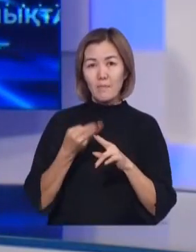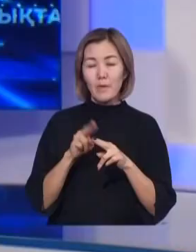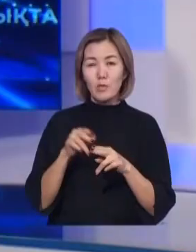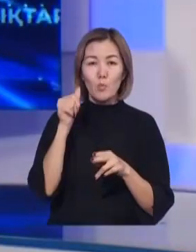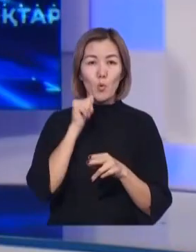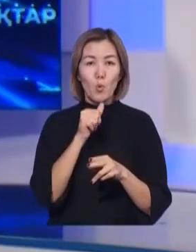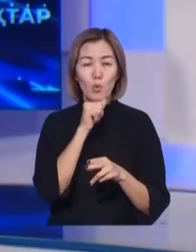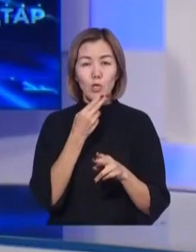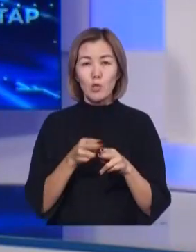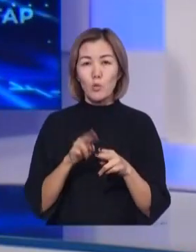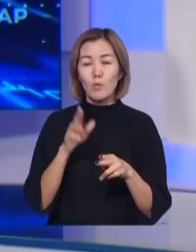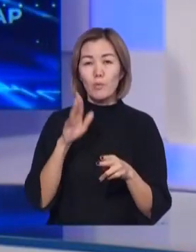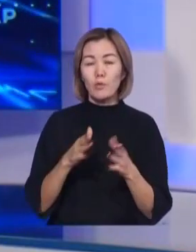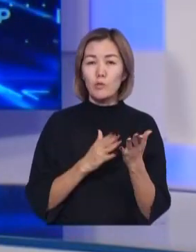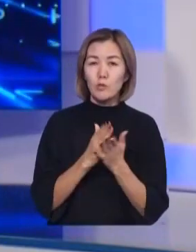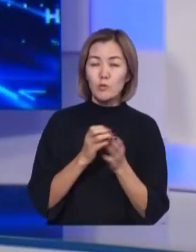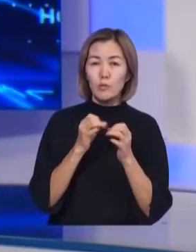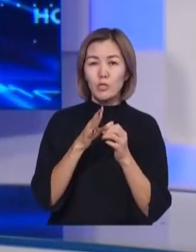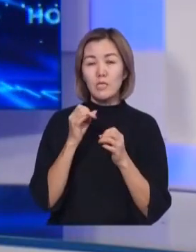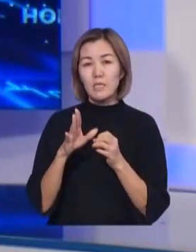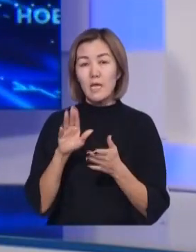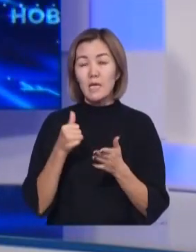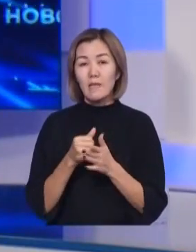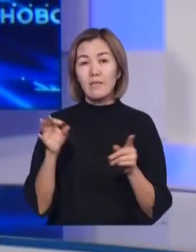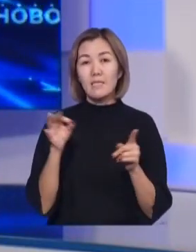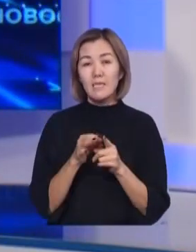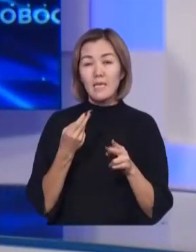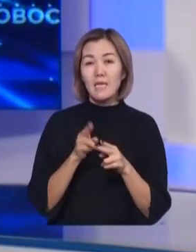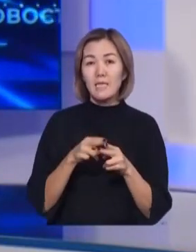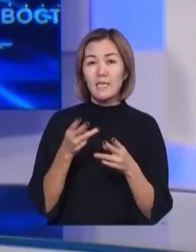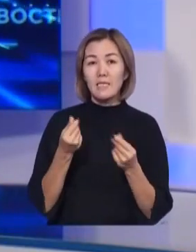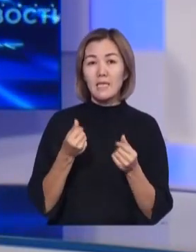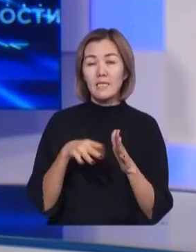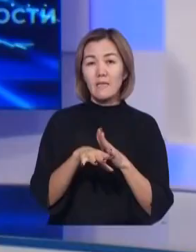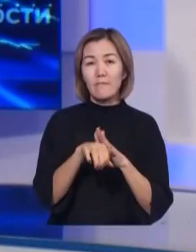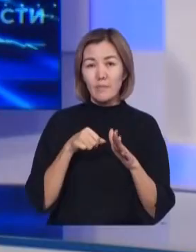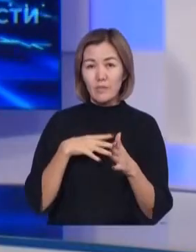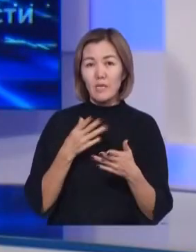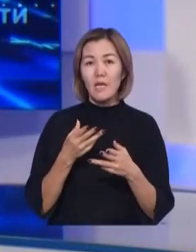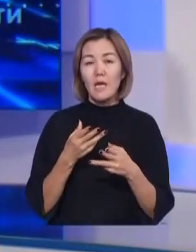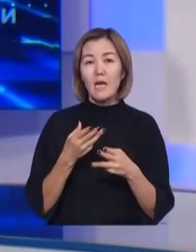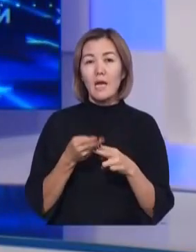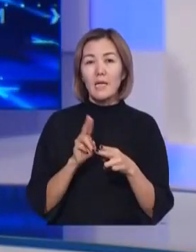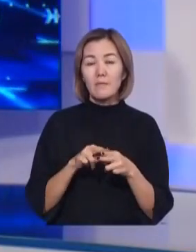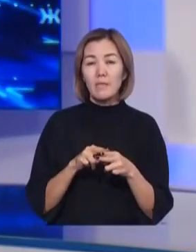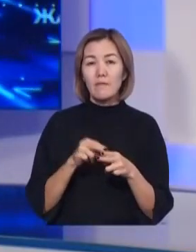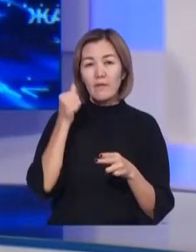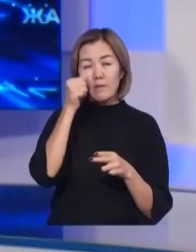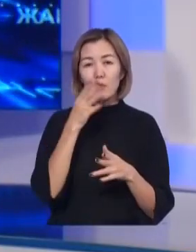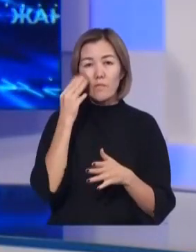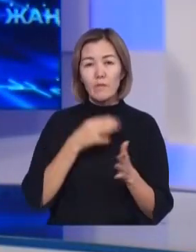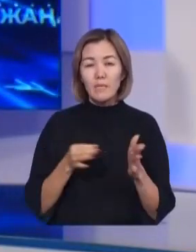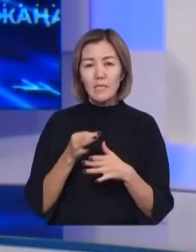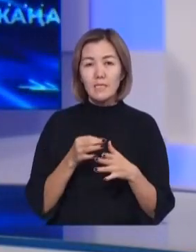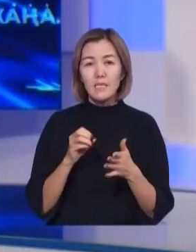код который при от службы 1414 главная их цель - это деньги на вашем счёте отметим что в этом году в